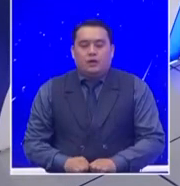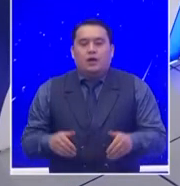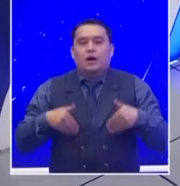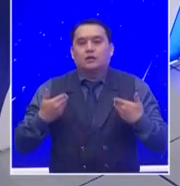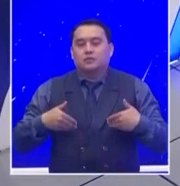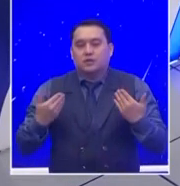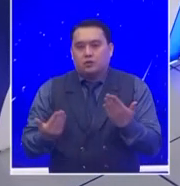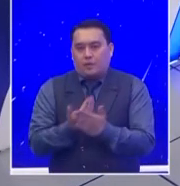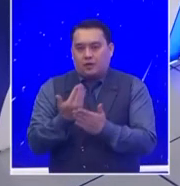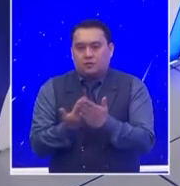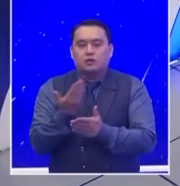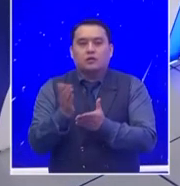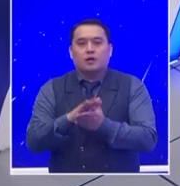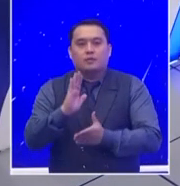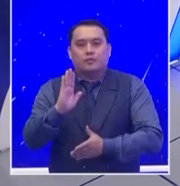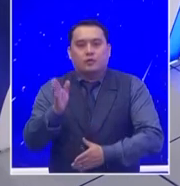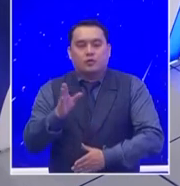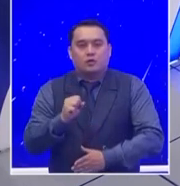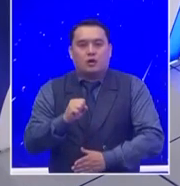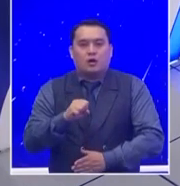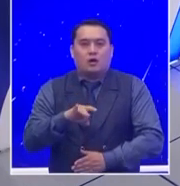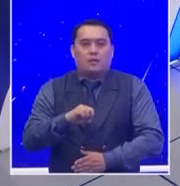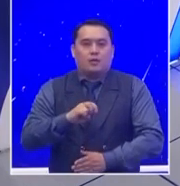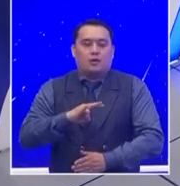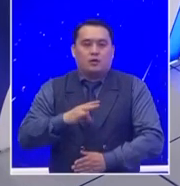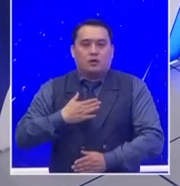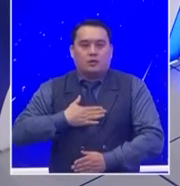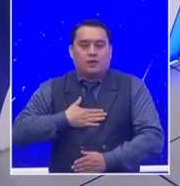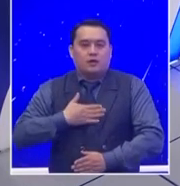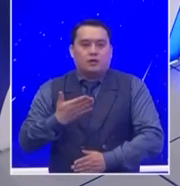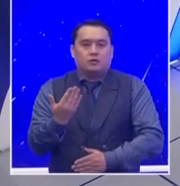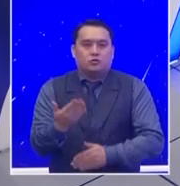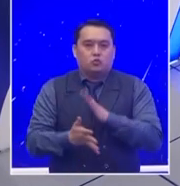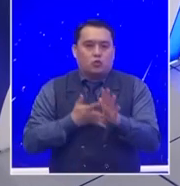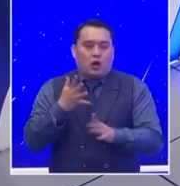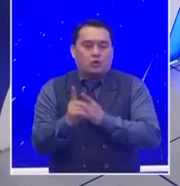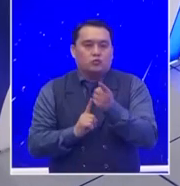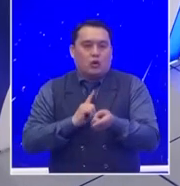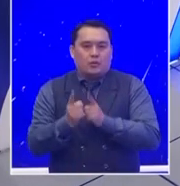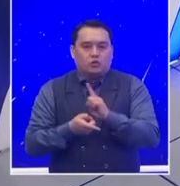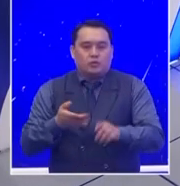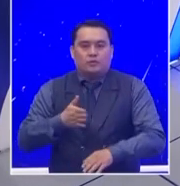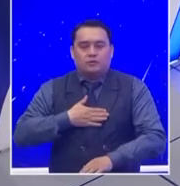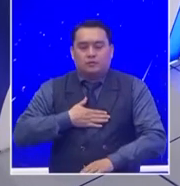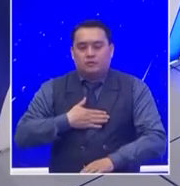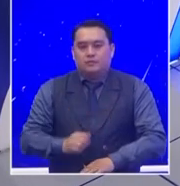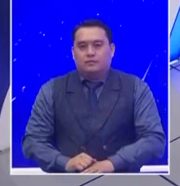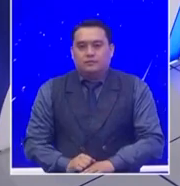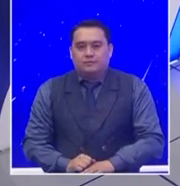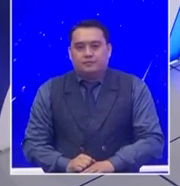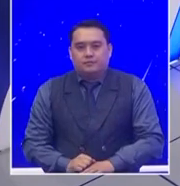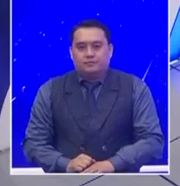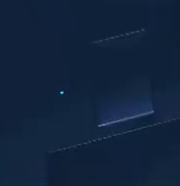Армысыздар, аймақтың басты арнасында қорытынды жаңалықтар. Студияда ақпараттар легімен Гауһар Мұса, сурд аудармада Марат Жақсылығұлы. Алдымен